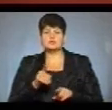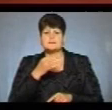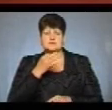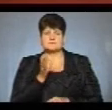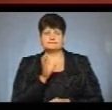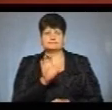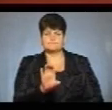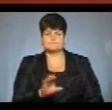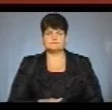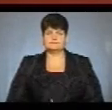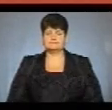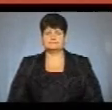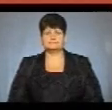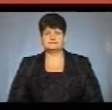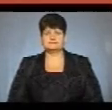там. Давайте почуємо.